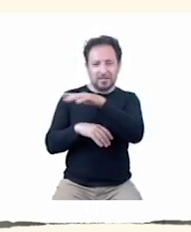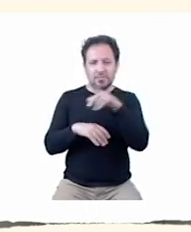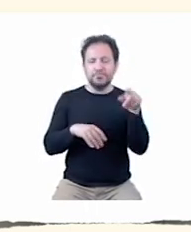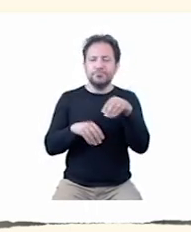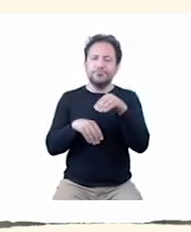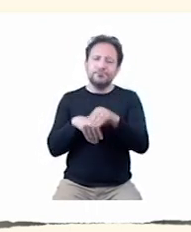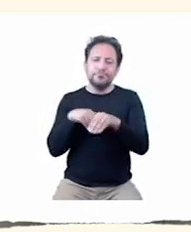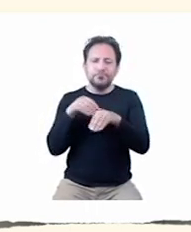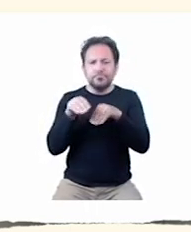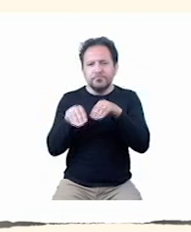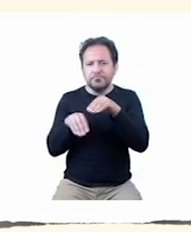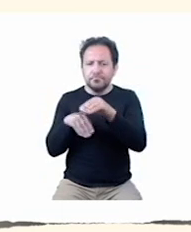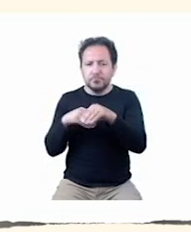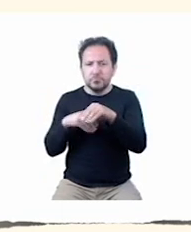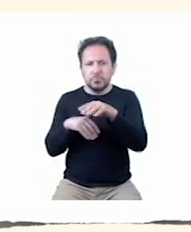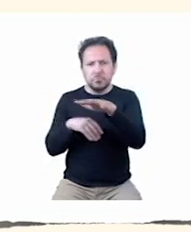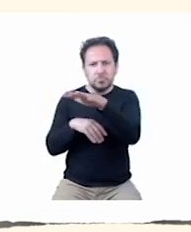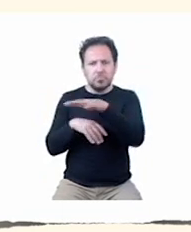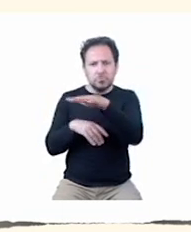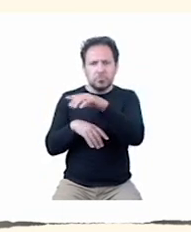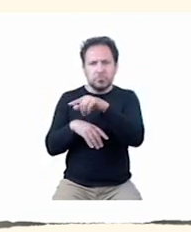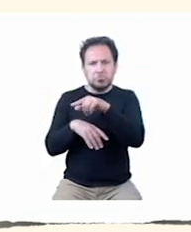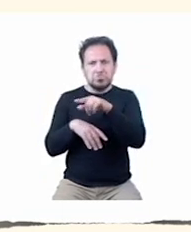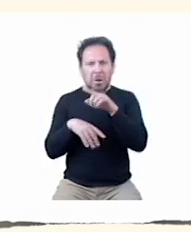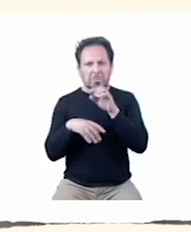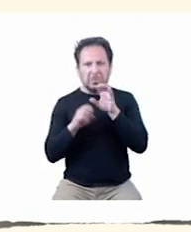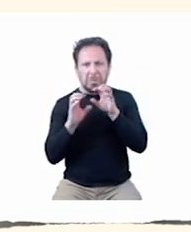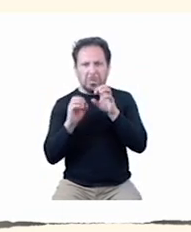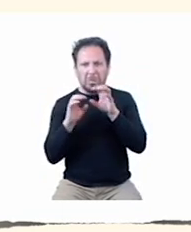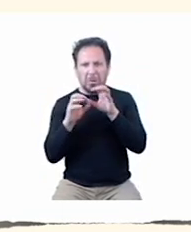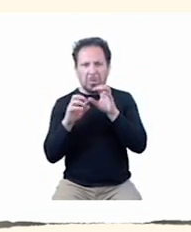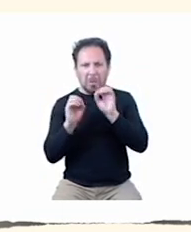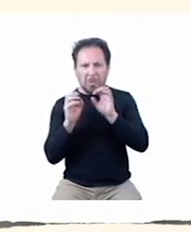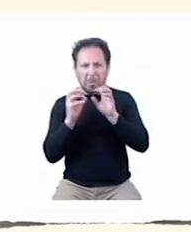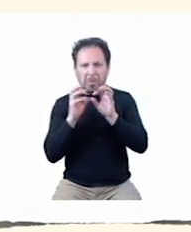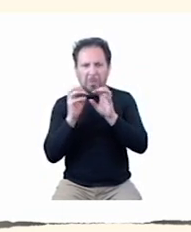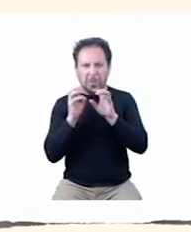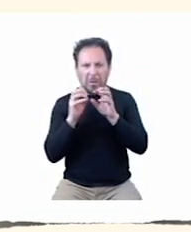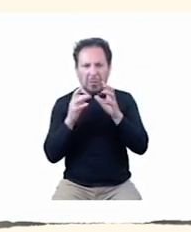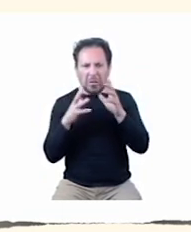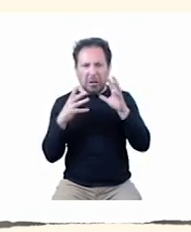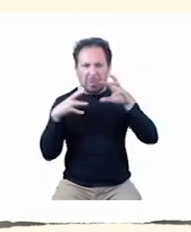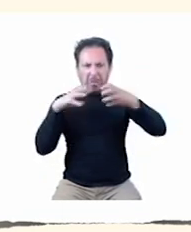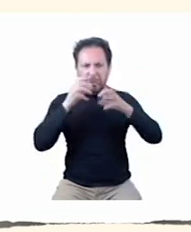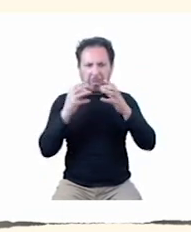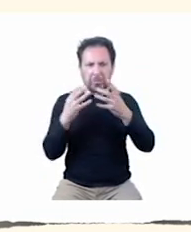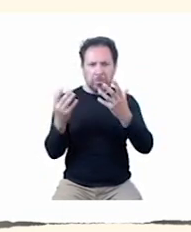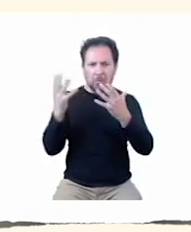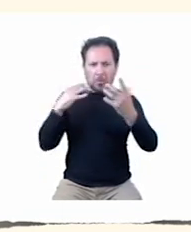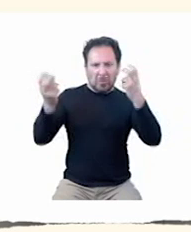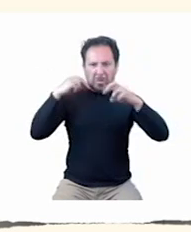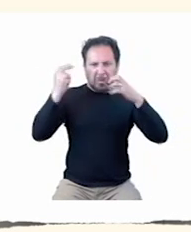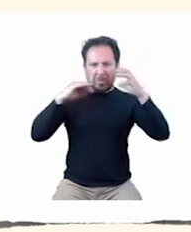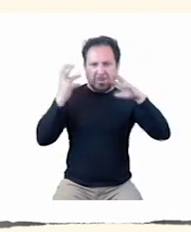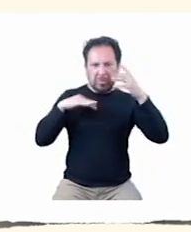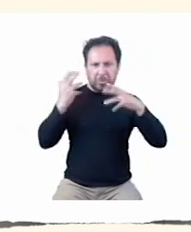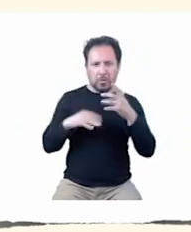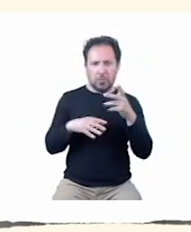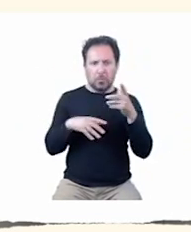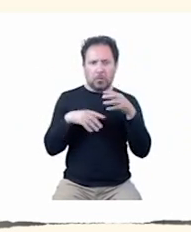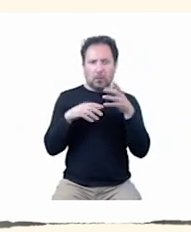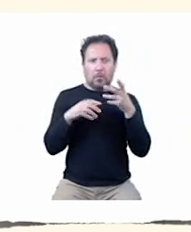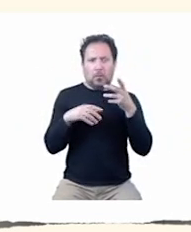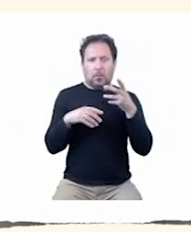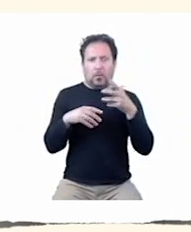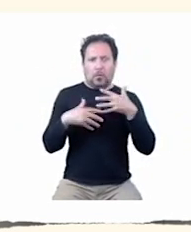tra i gatti, pavoneggiandosi e abbaiava, loro inarcavano la schiena e si